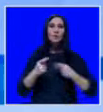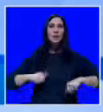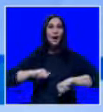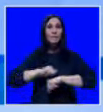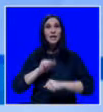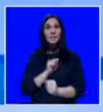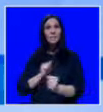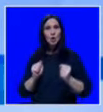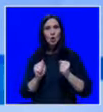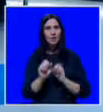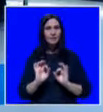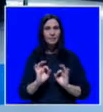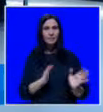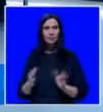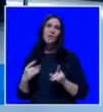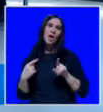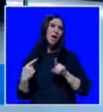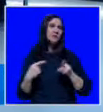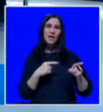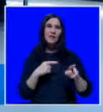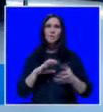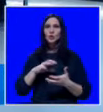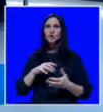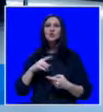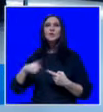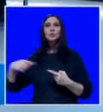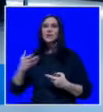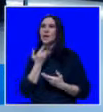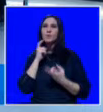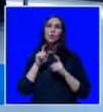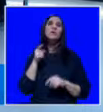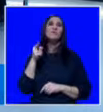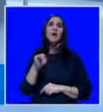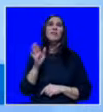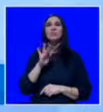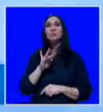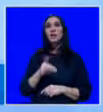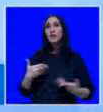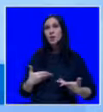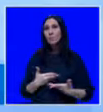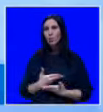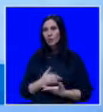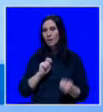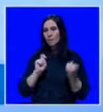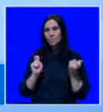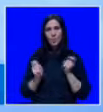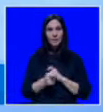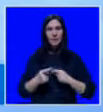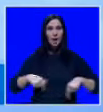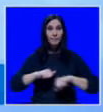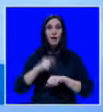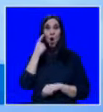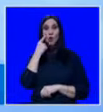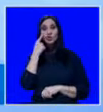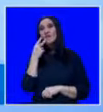при ротацията, например? Следа политическите процеси, няма да коментирам това дали е необходима промяна на кабинета, очевидно